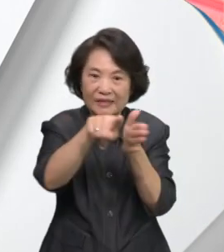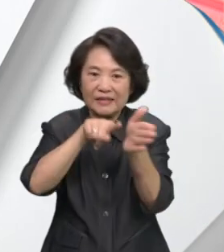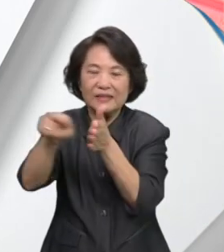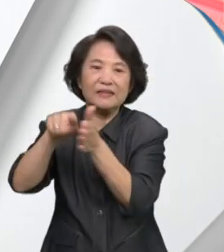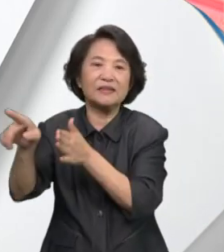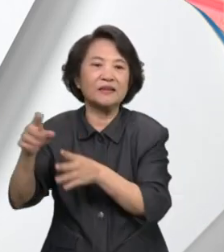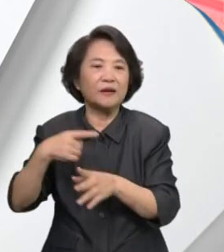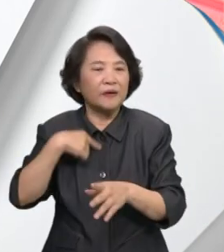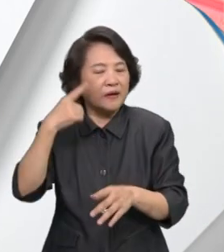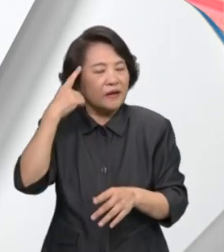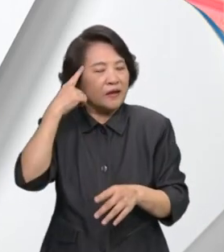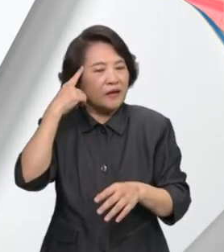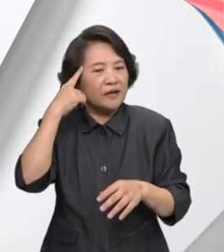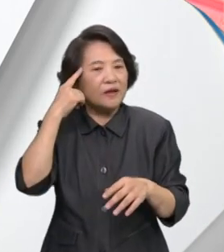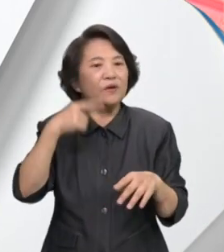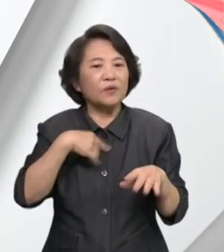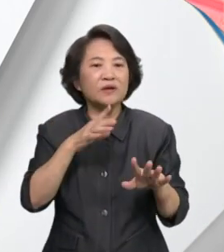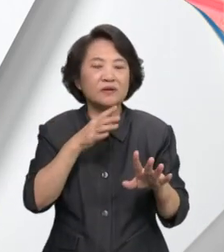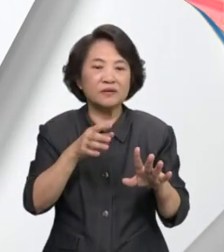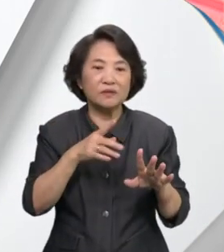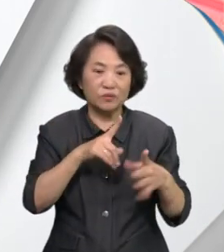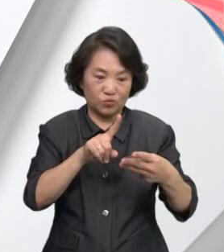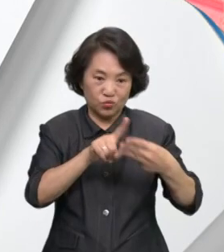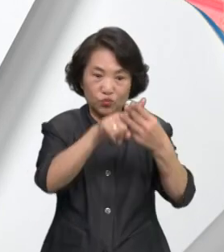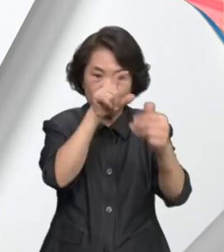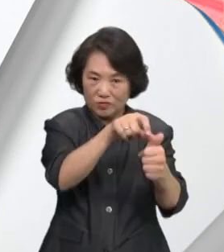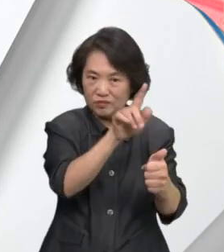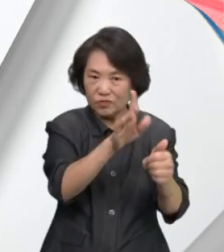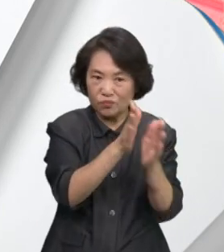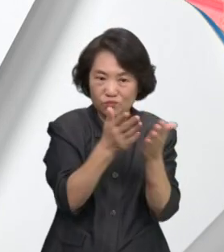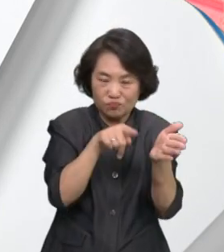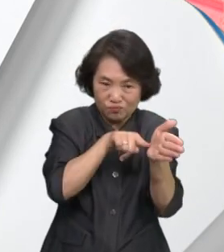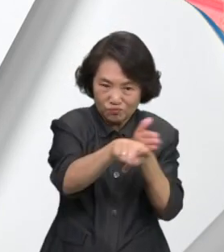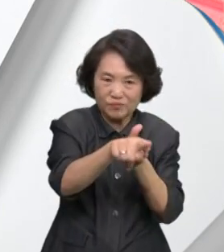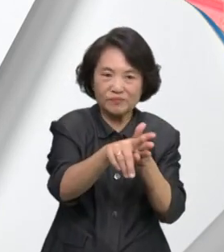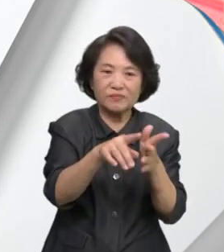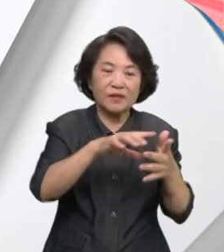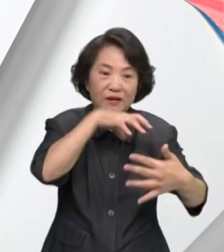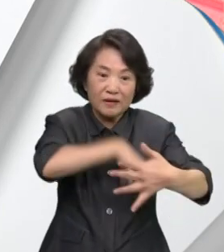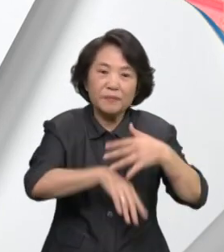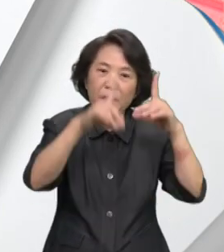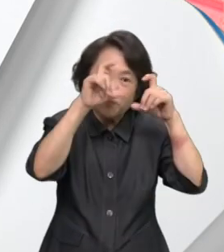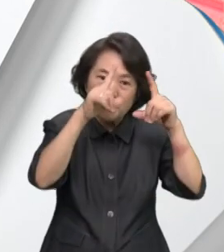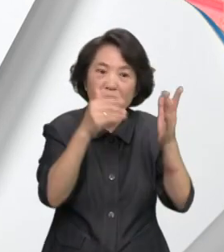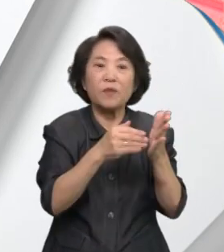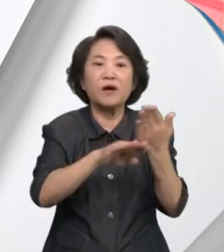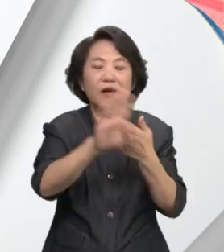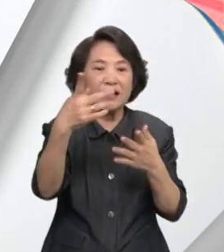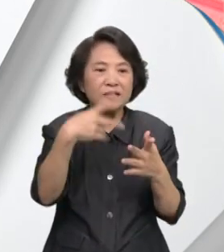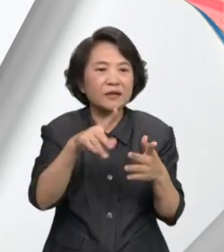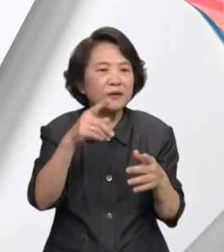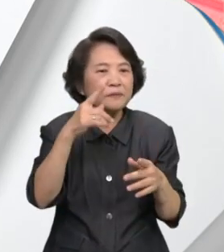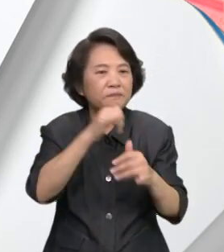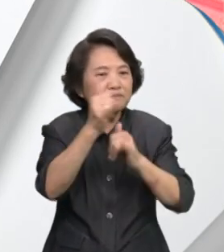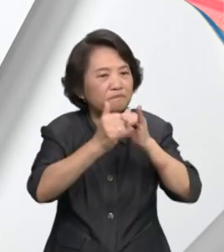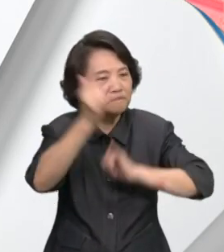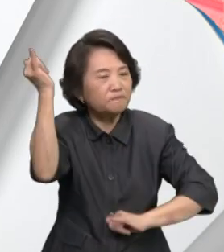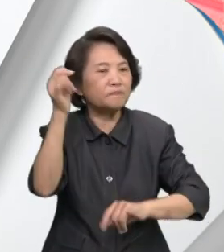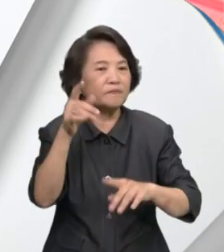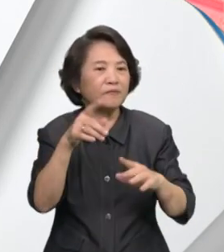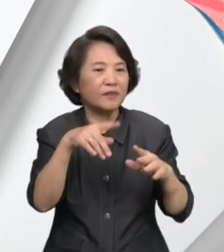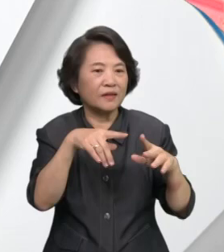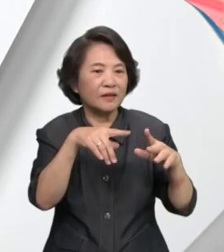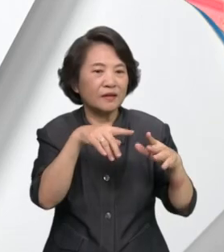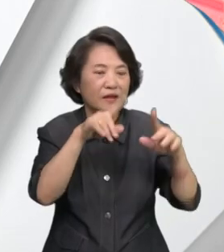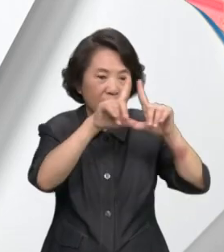计划是讲，哎，我需要这个书籍，一天到完整的报道，好，本人看到书是